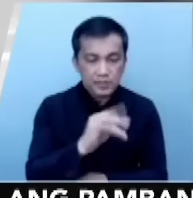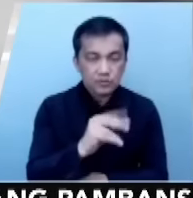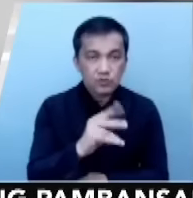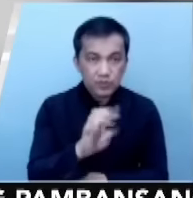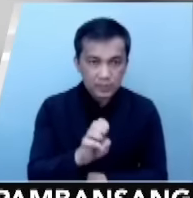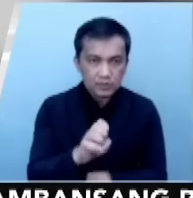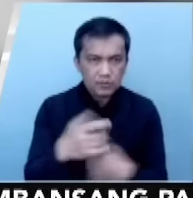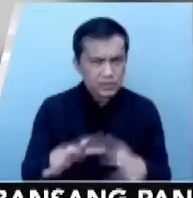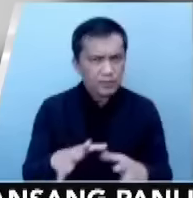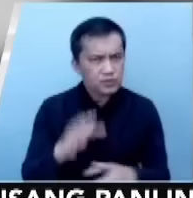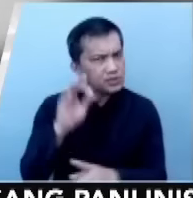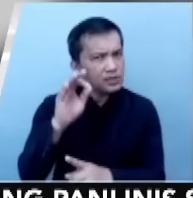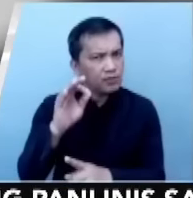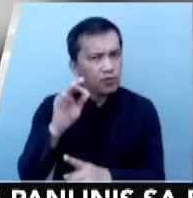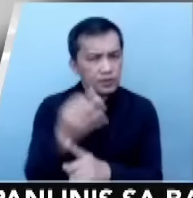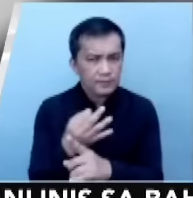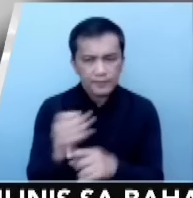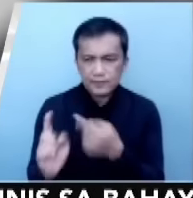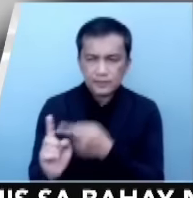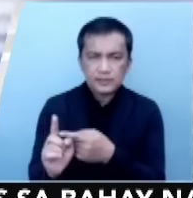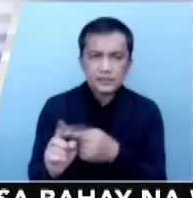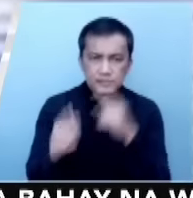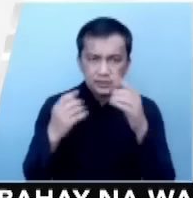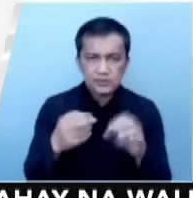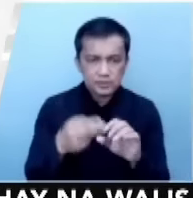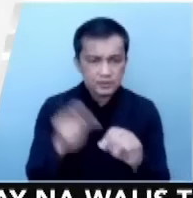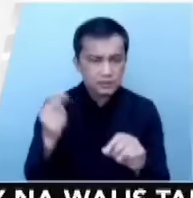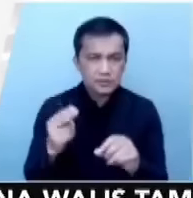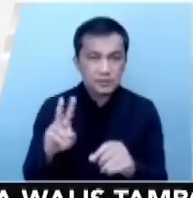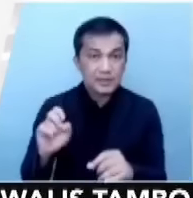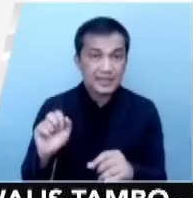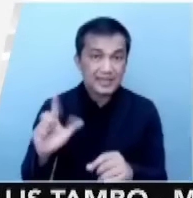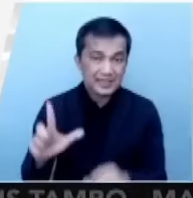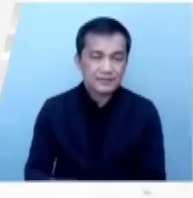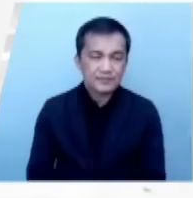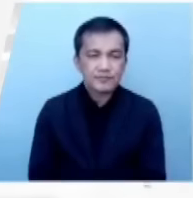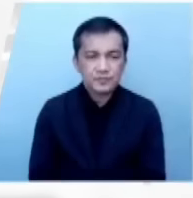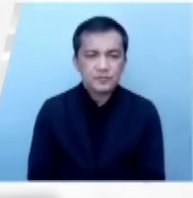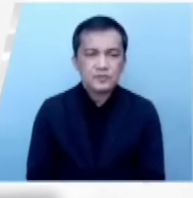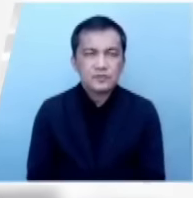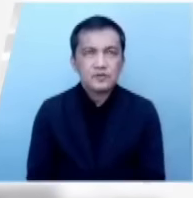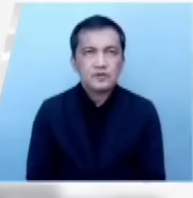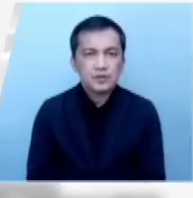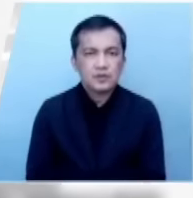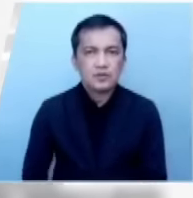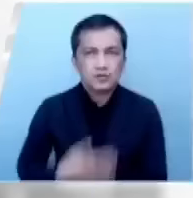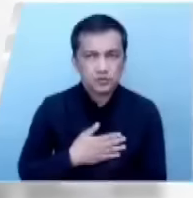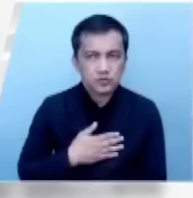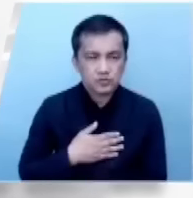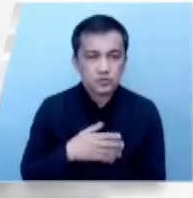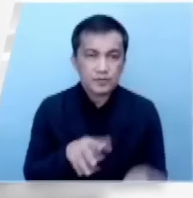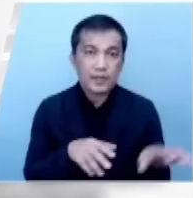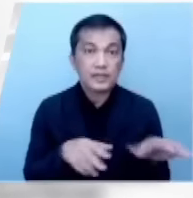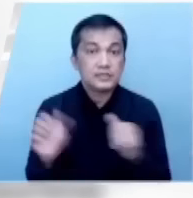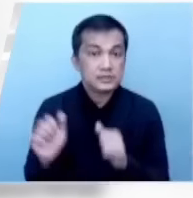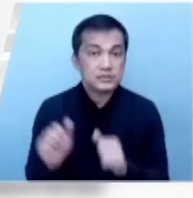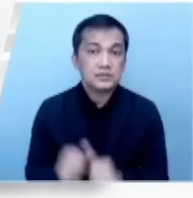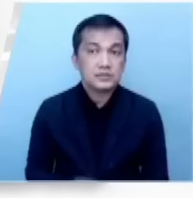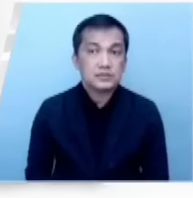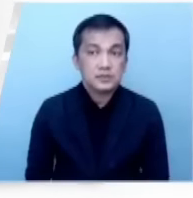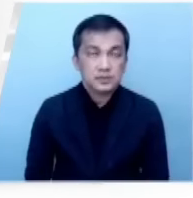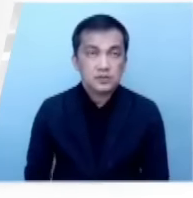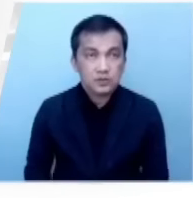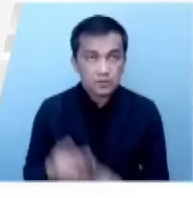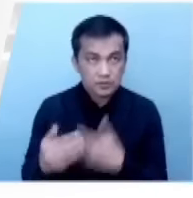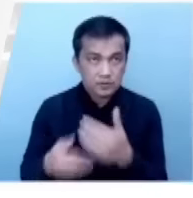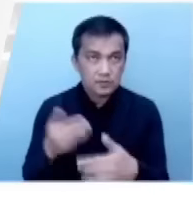buwan, nagdesisyong mag-resign sa kumpanya si Vergel. Gusto ko rin po makaalis na dahil mag-asikaso po